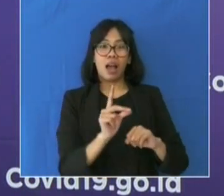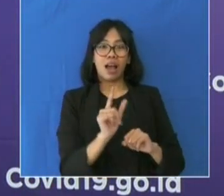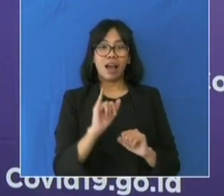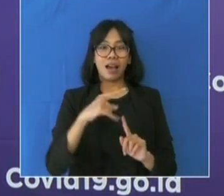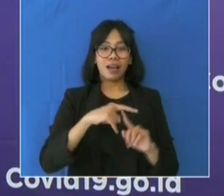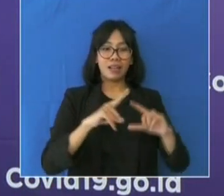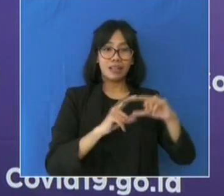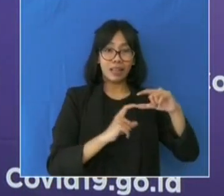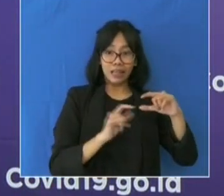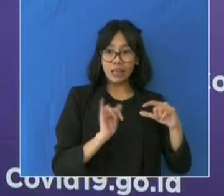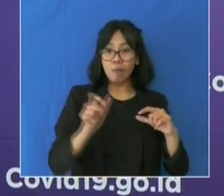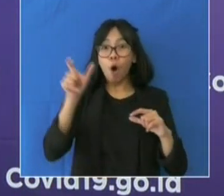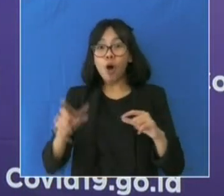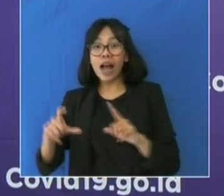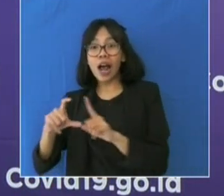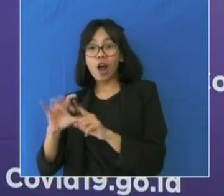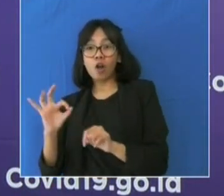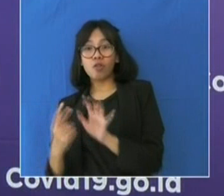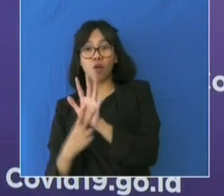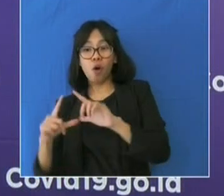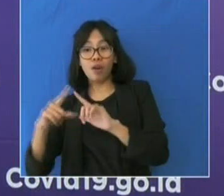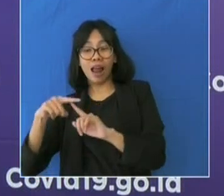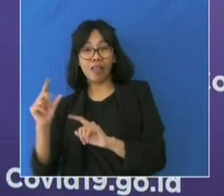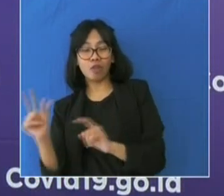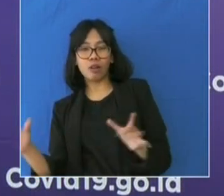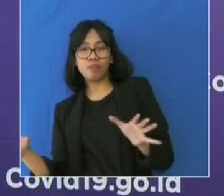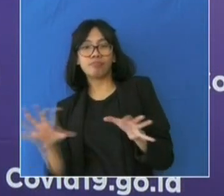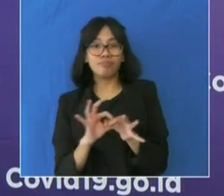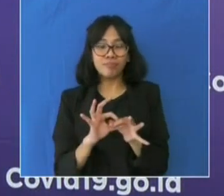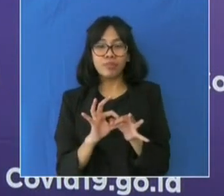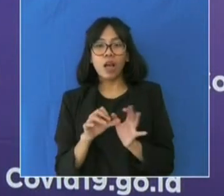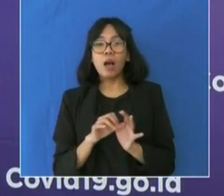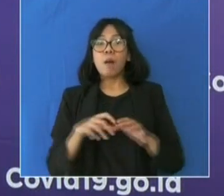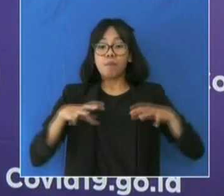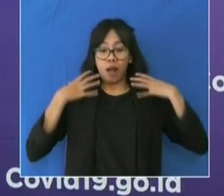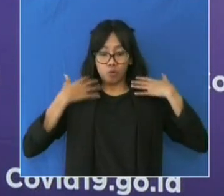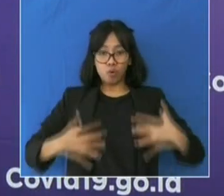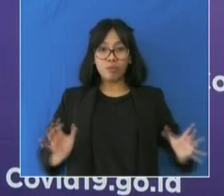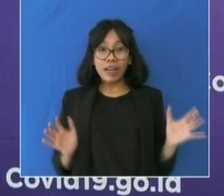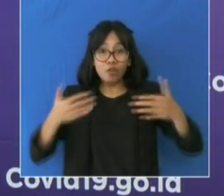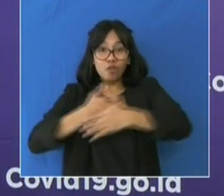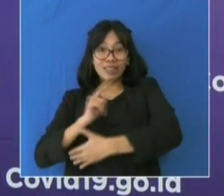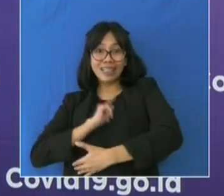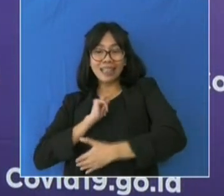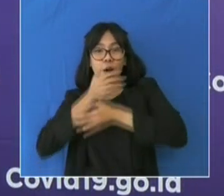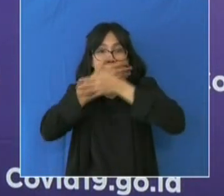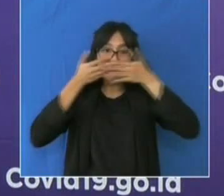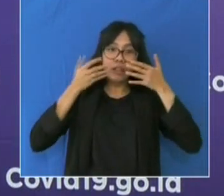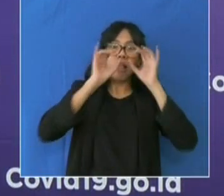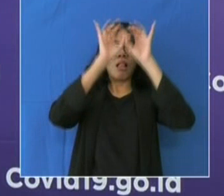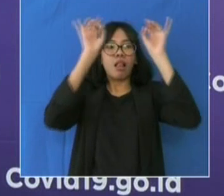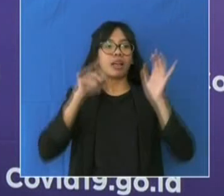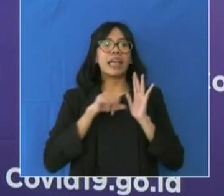dengan Mitra dan donatur mengirimkan bantuan APBD ke rumah sakit rumah sakit yang belum mendapat bantuan